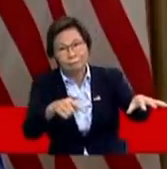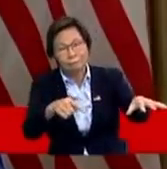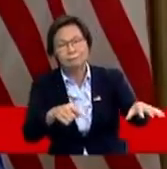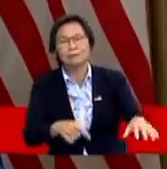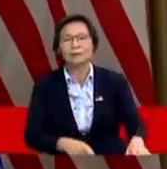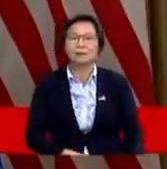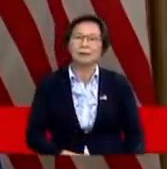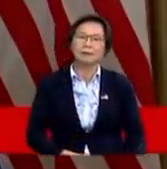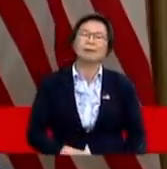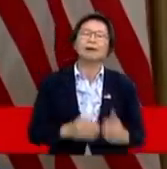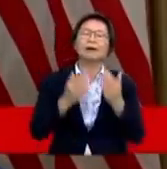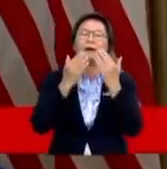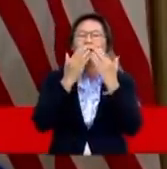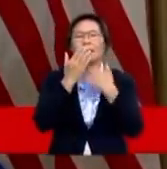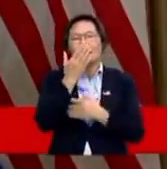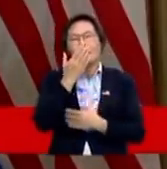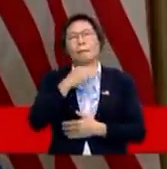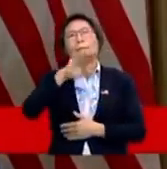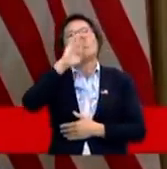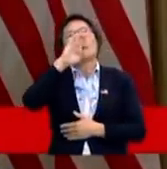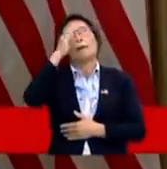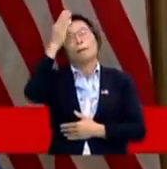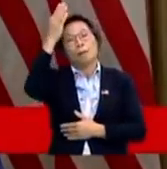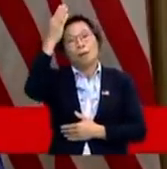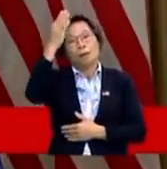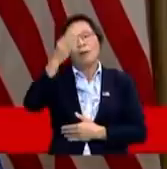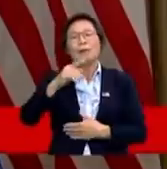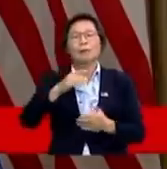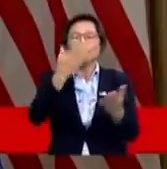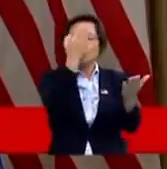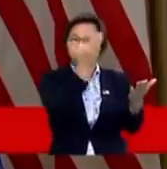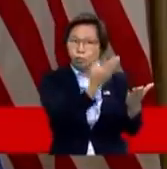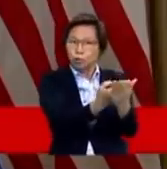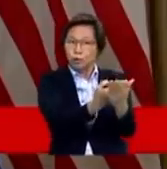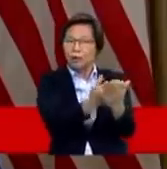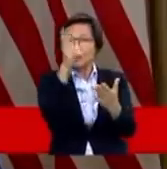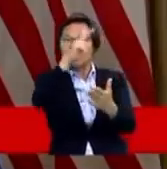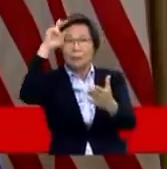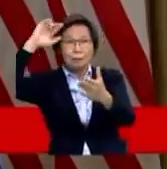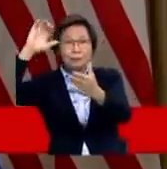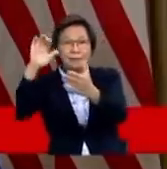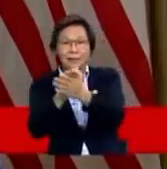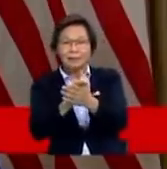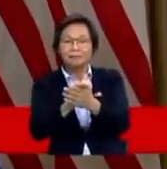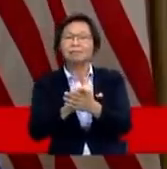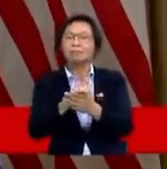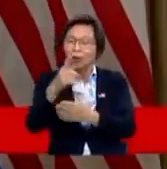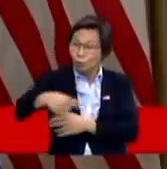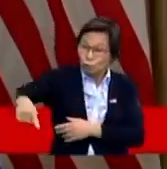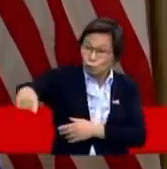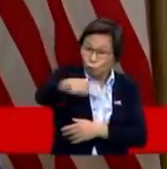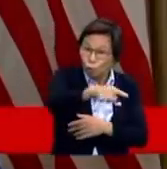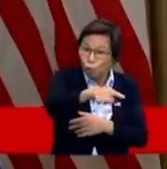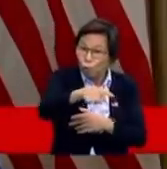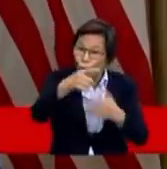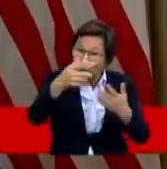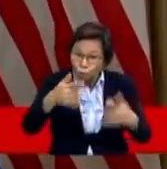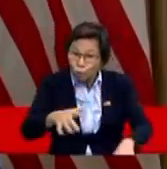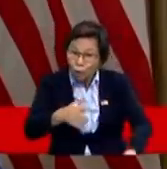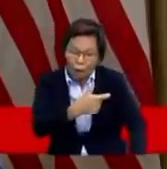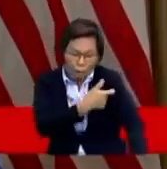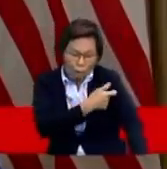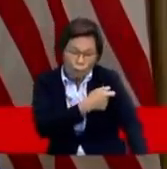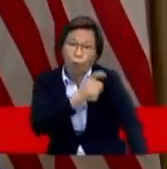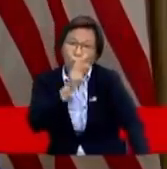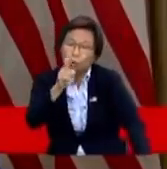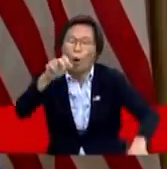spam nyalahke berani adalah bukti kepercayaan kerajaan bau rakyat yang sudah memang reaksi nasi lengkap